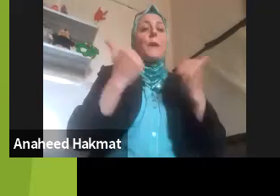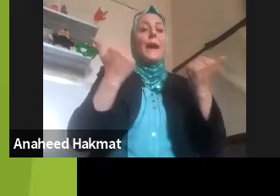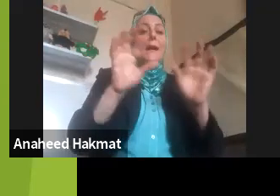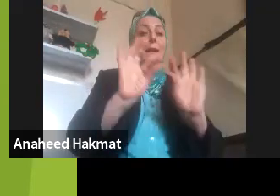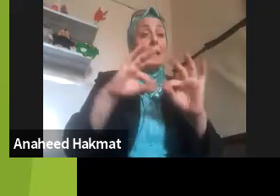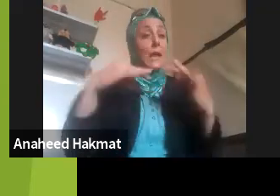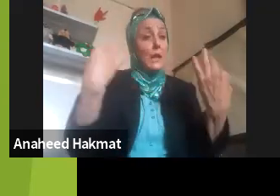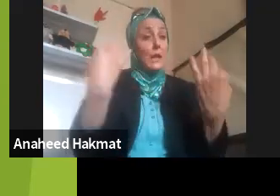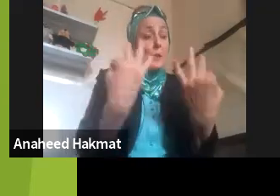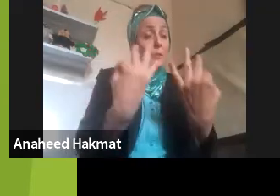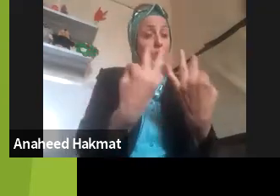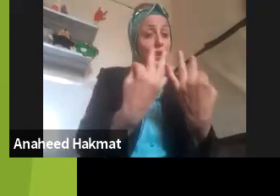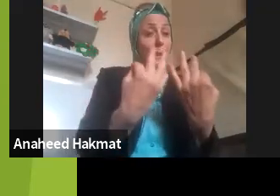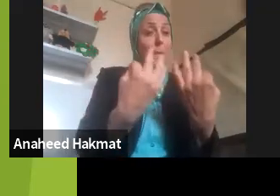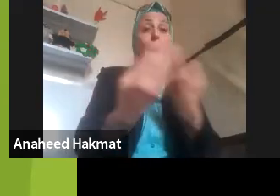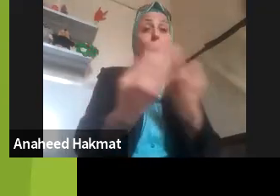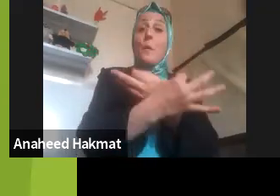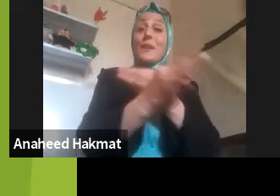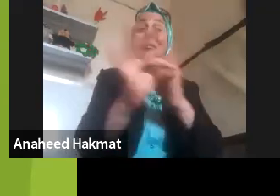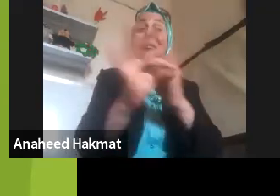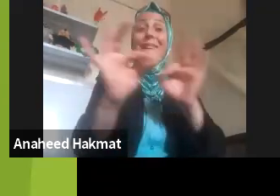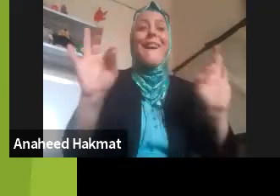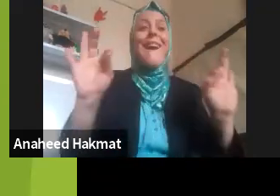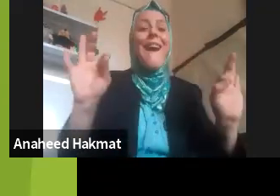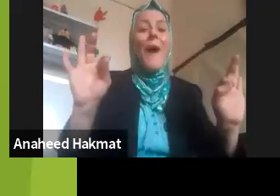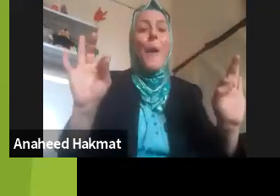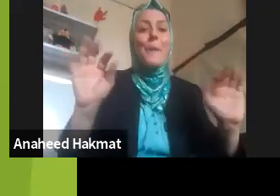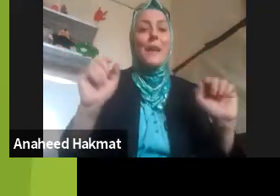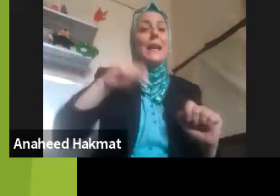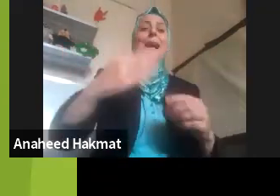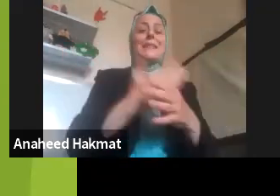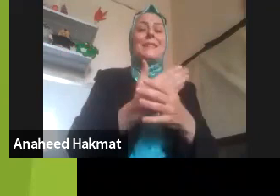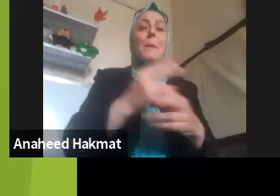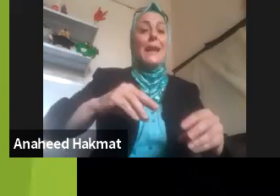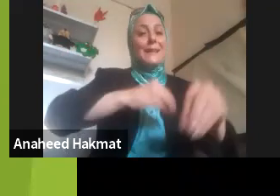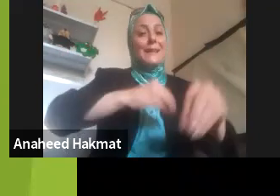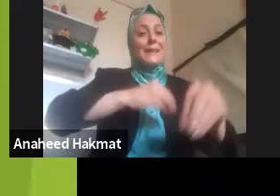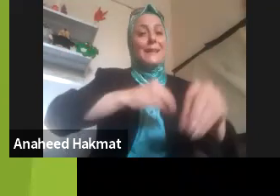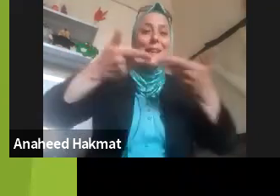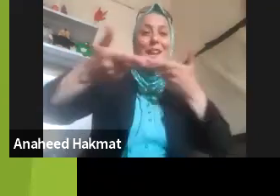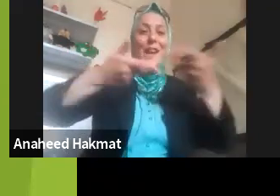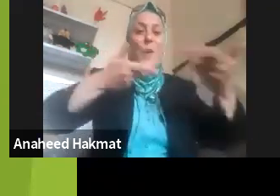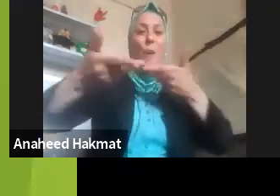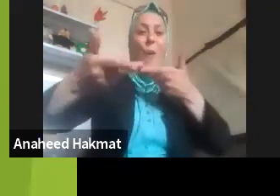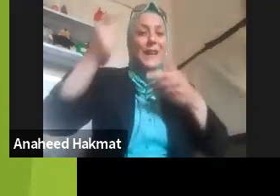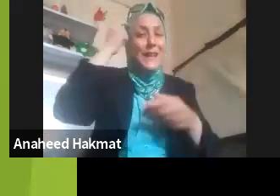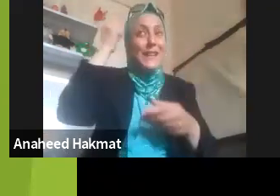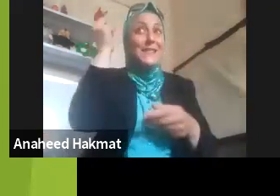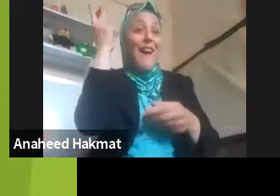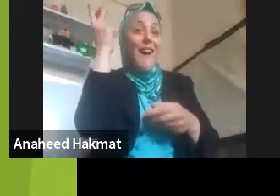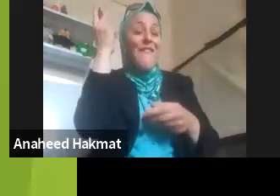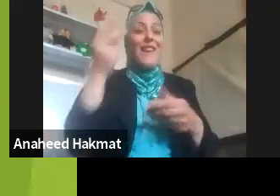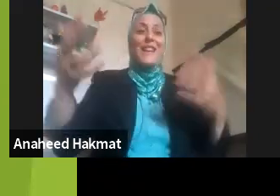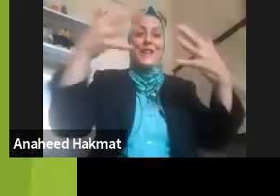ككل. مشان هيك هلا ننتقل إلى الحوار. هذه الثقافة التشاركية بدها حوار